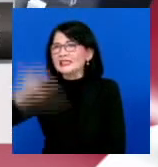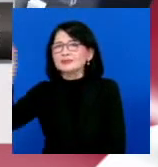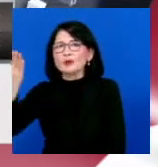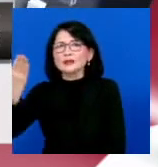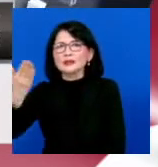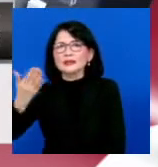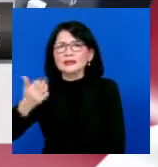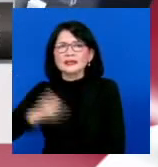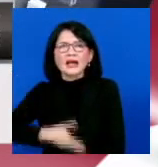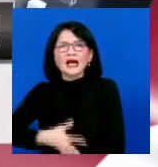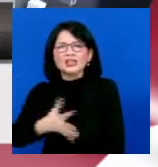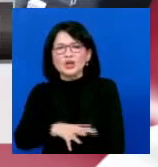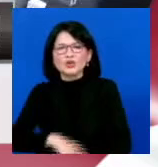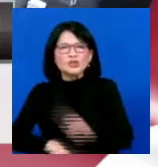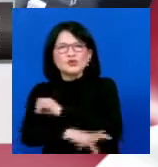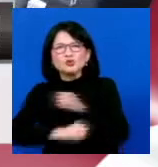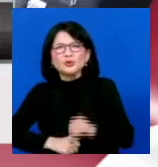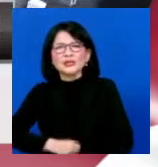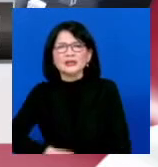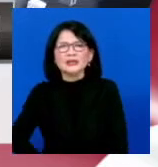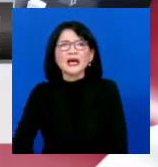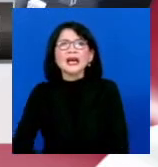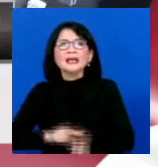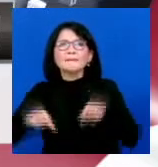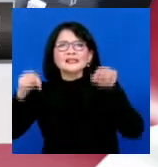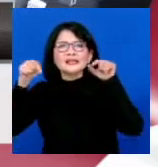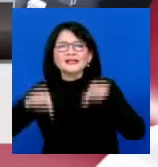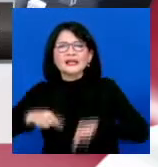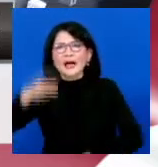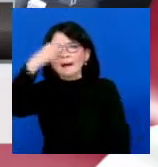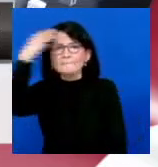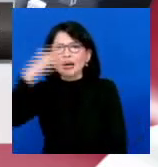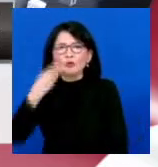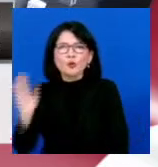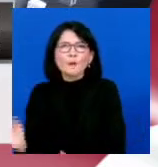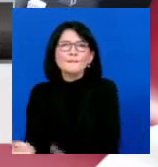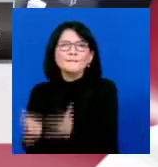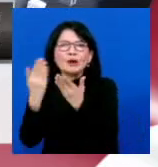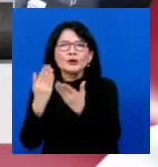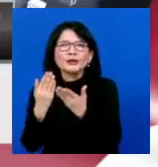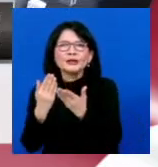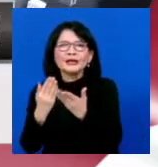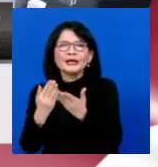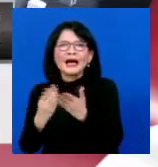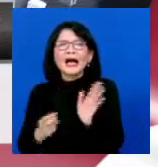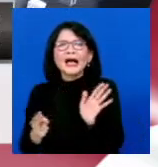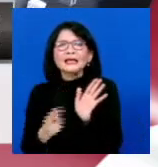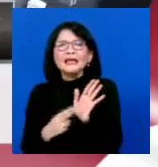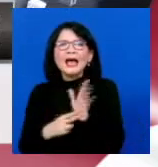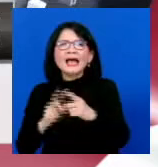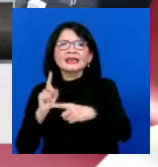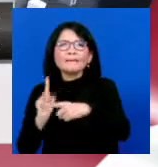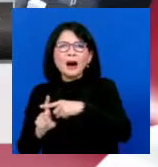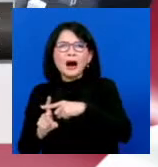atau di dicuri mentah-mentah keluar tapi saatnya Maluku harus membangun hilirisasi supaya